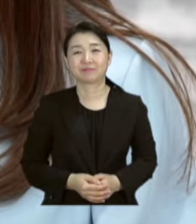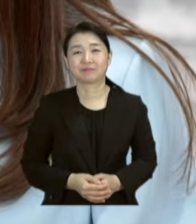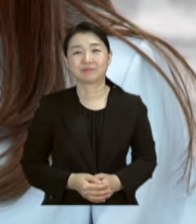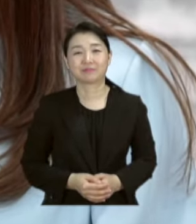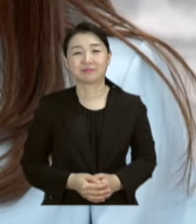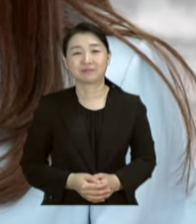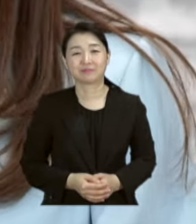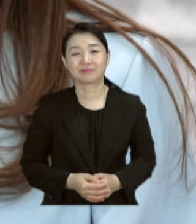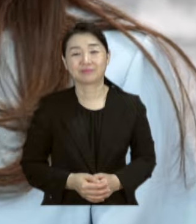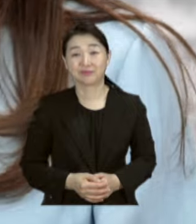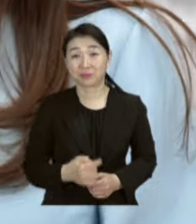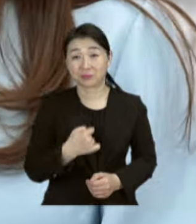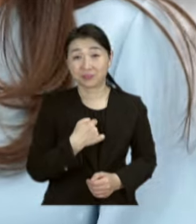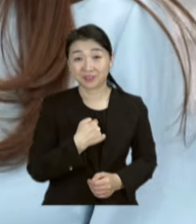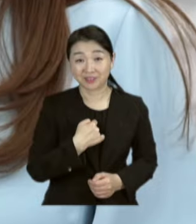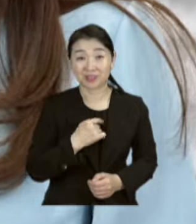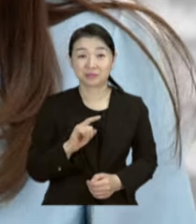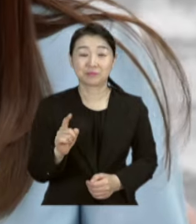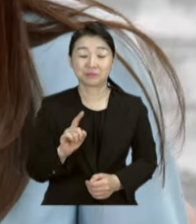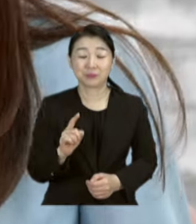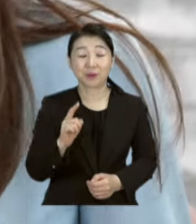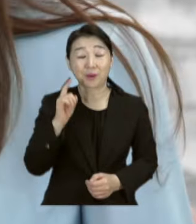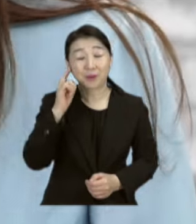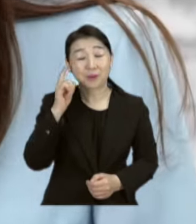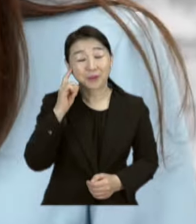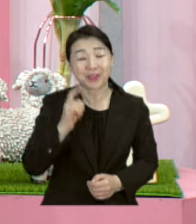고집이 충만한데. 고집이 충만해요. 네.